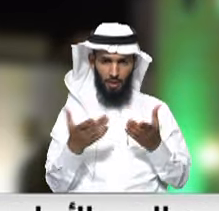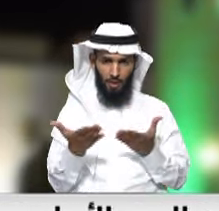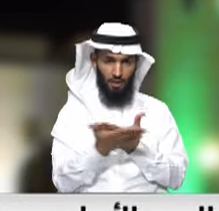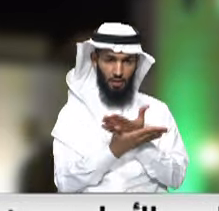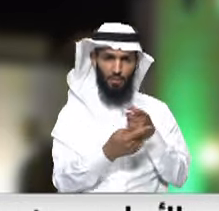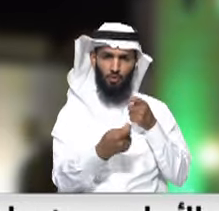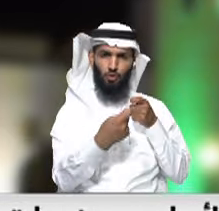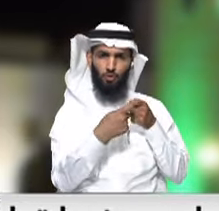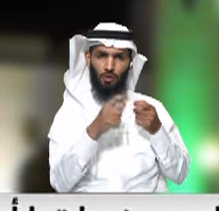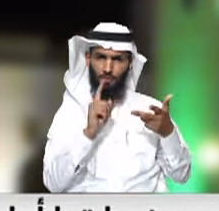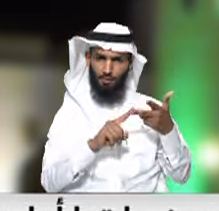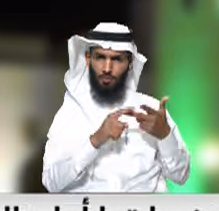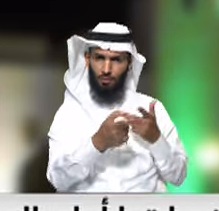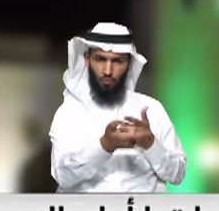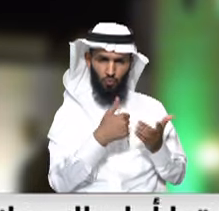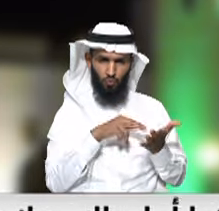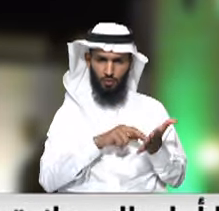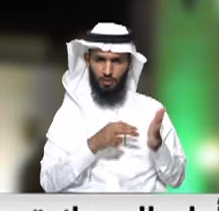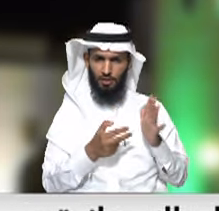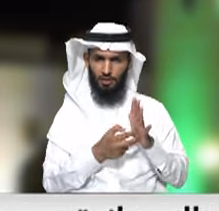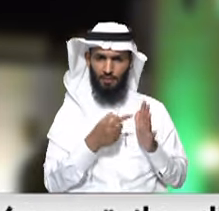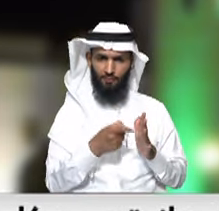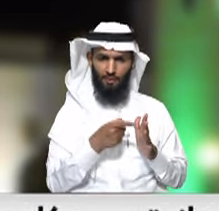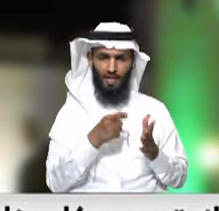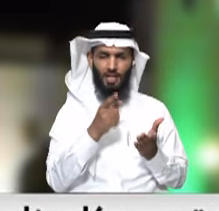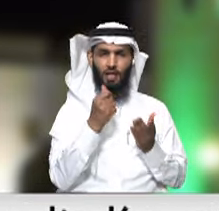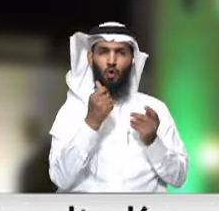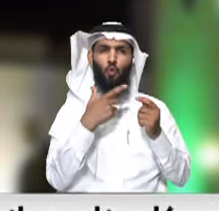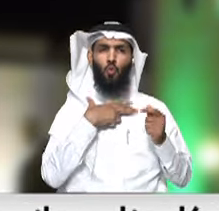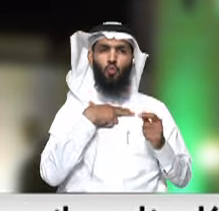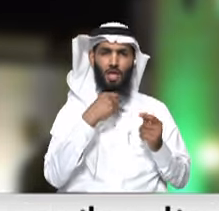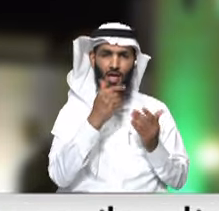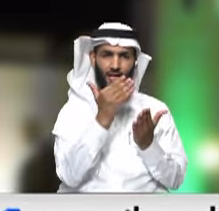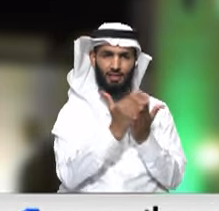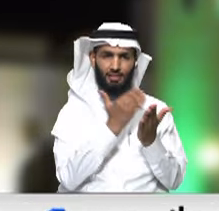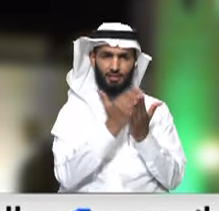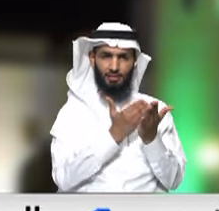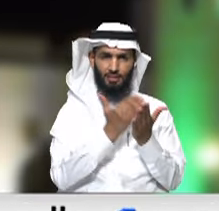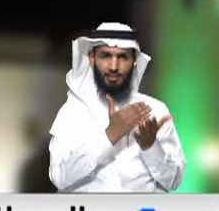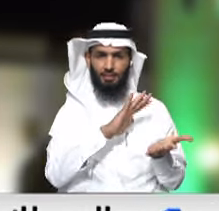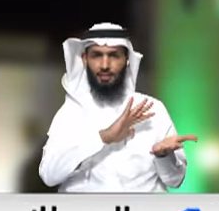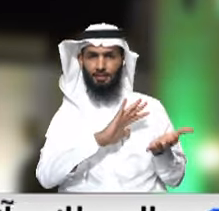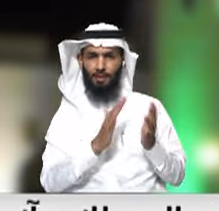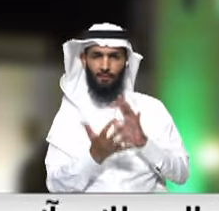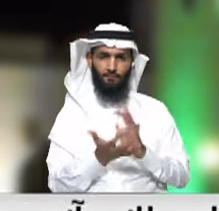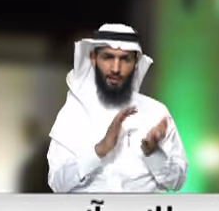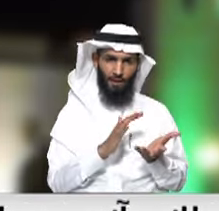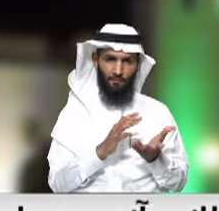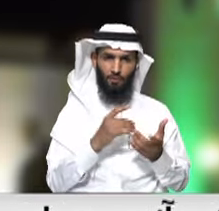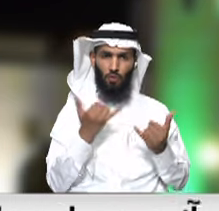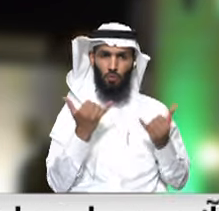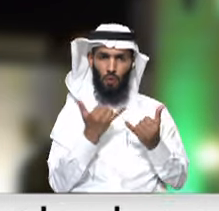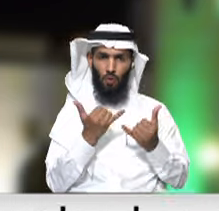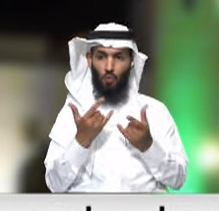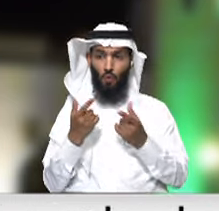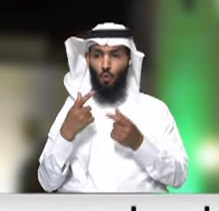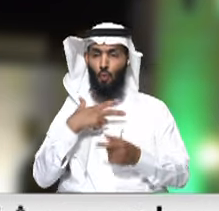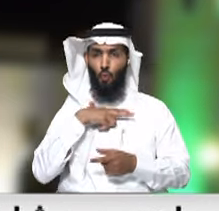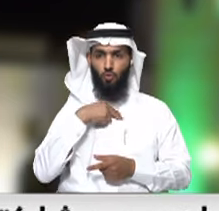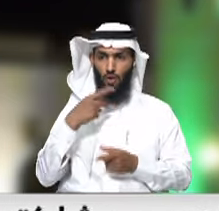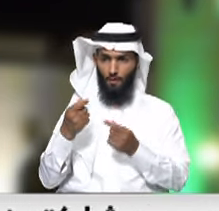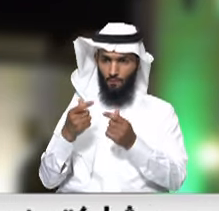الواردة ضمن محضر اجتماع لجنة الشؤون الاقتصادية الوزارية بشأن المراسيم بقوانين بربط ميزانيات الوزارات